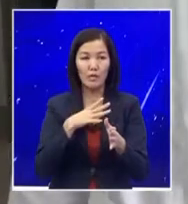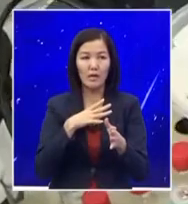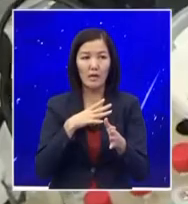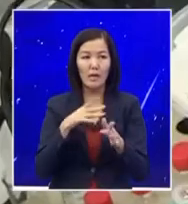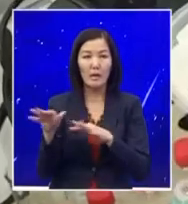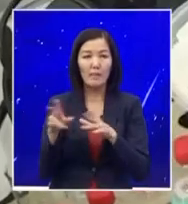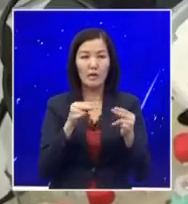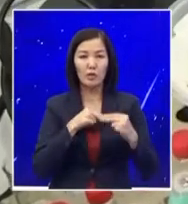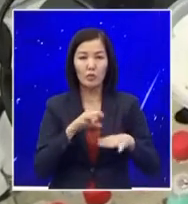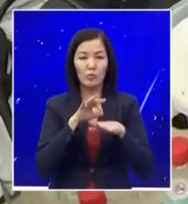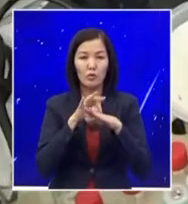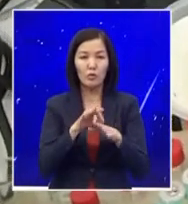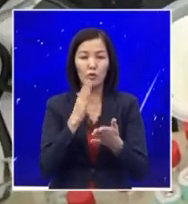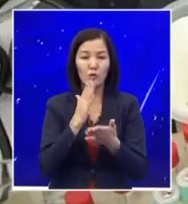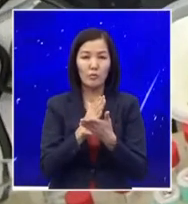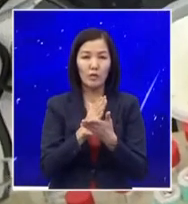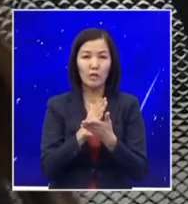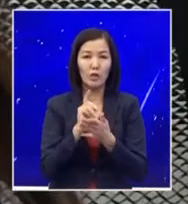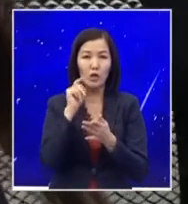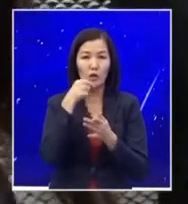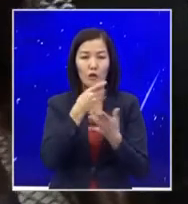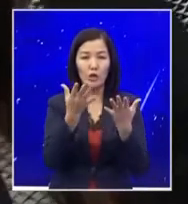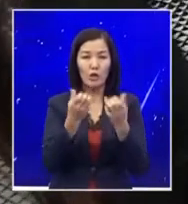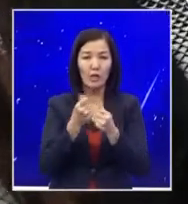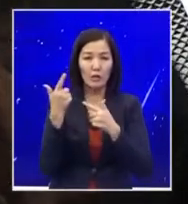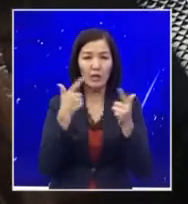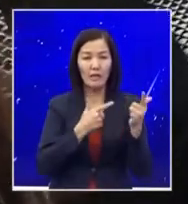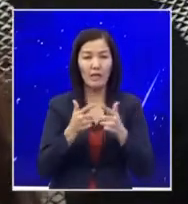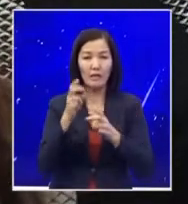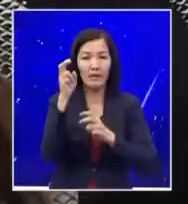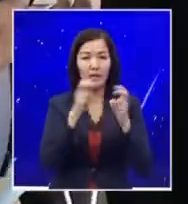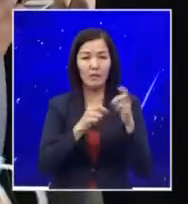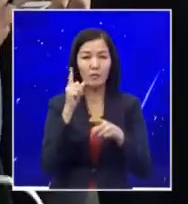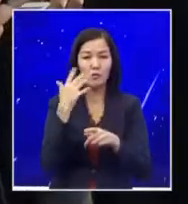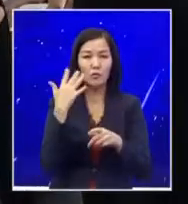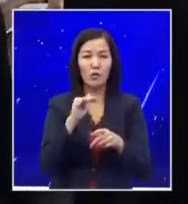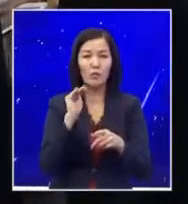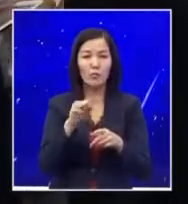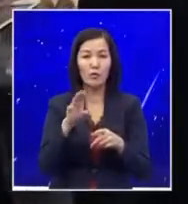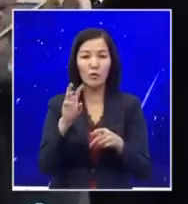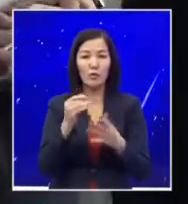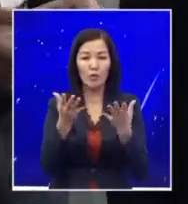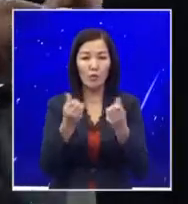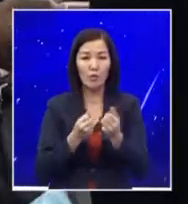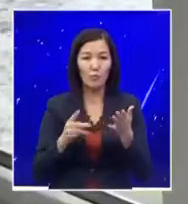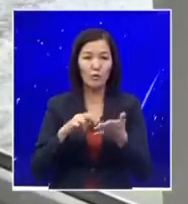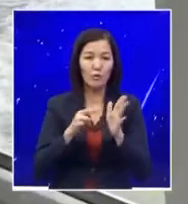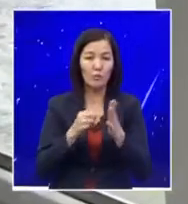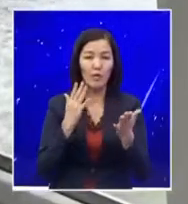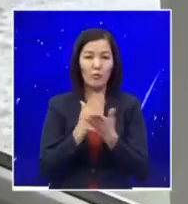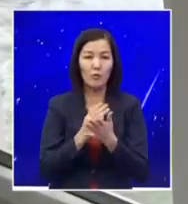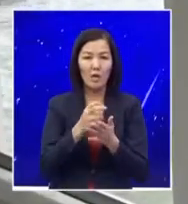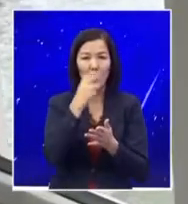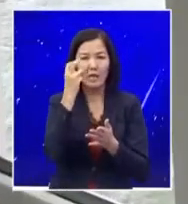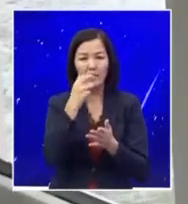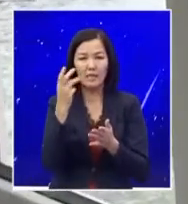қызу жүріп жатыр. Жүгеріні қабылдауға дайындық үстінде. Биыл кәсіпорын 150 мың тонна өнім қабылдауды жоспарлап отыр. Ал жағымсыз